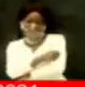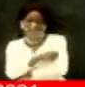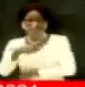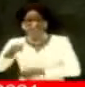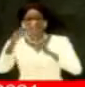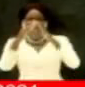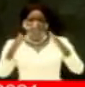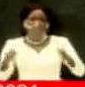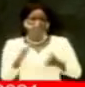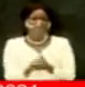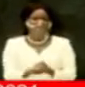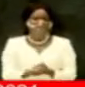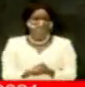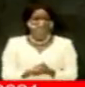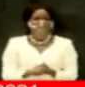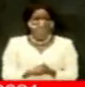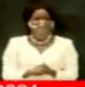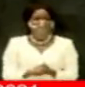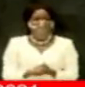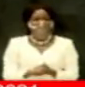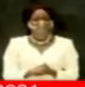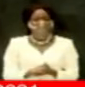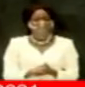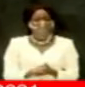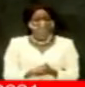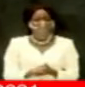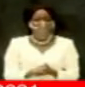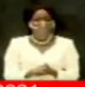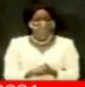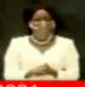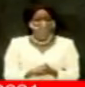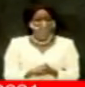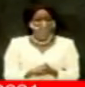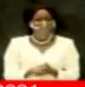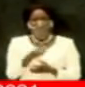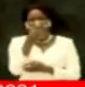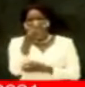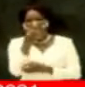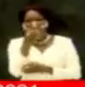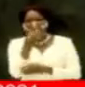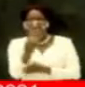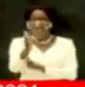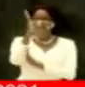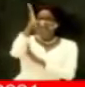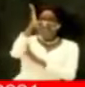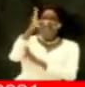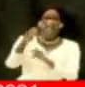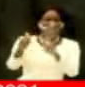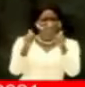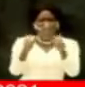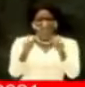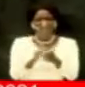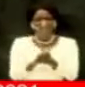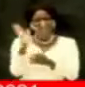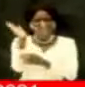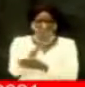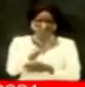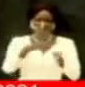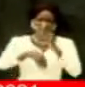unyumba nditu kukaja nditu lunch naja nditu chakudya kena kunapita